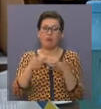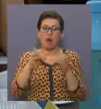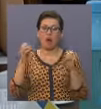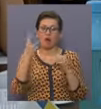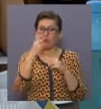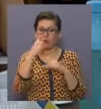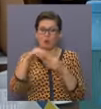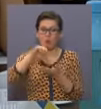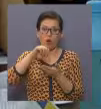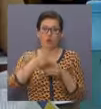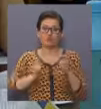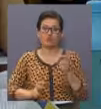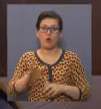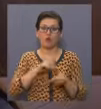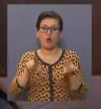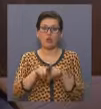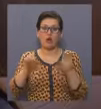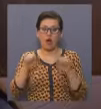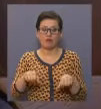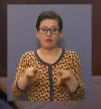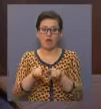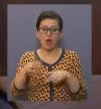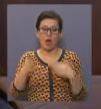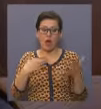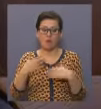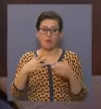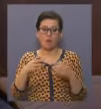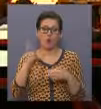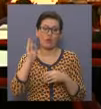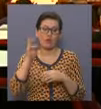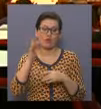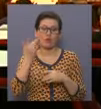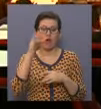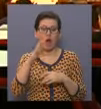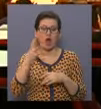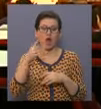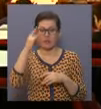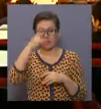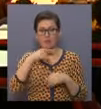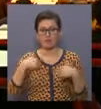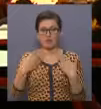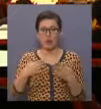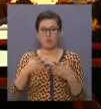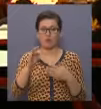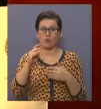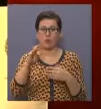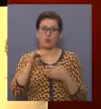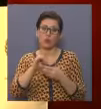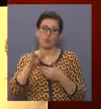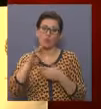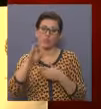300 участников, у студентов была также возможность пообщаться с консулом США в Казахстане и представителями фонда ЮНЕСКО.